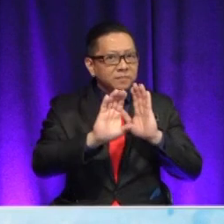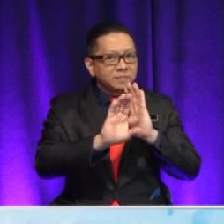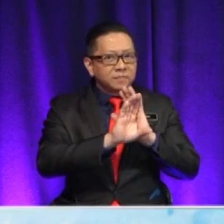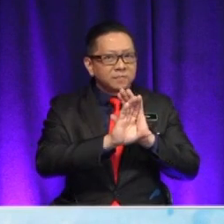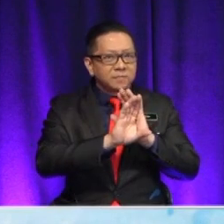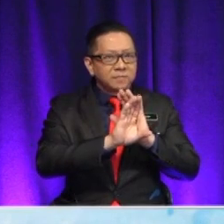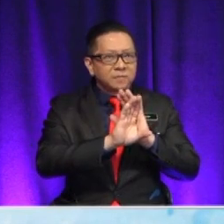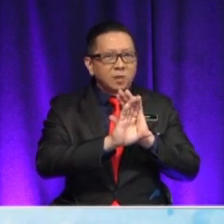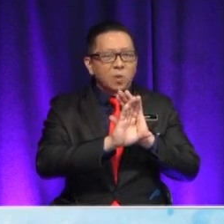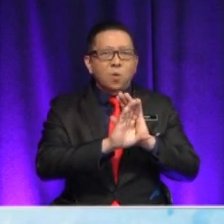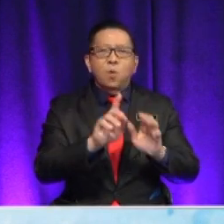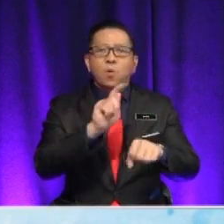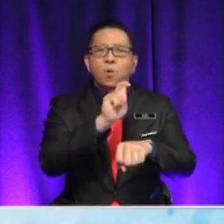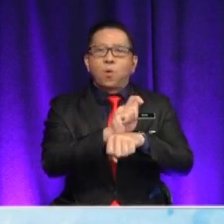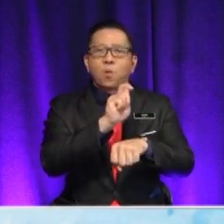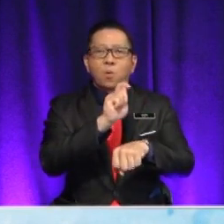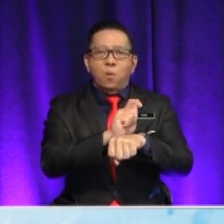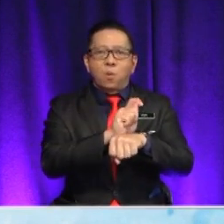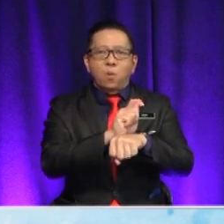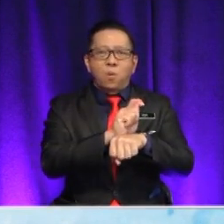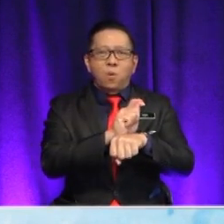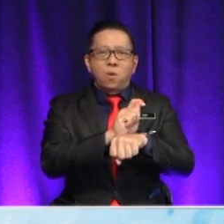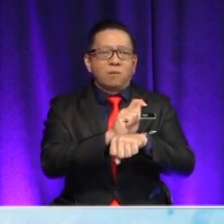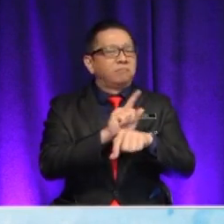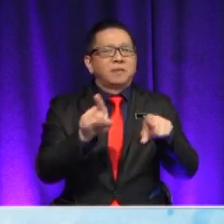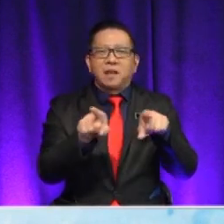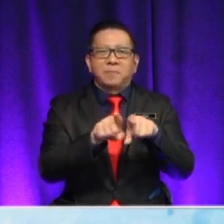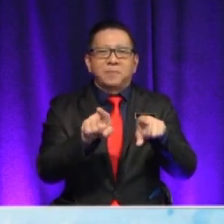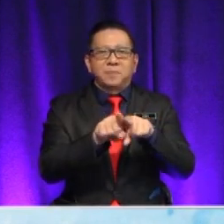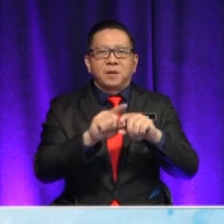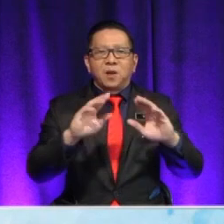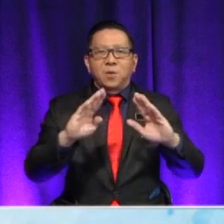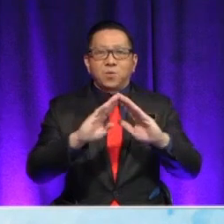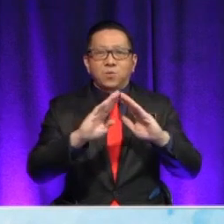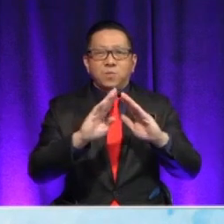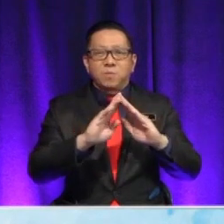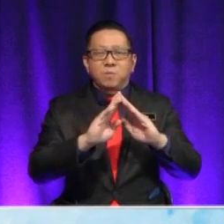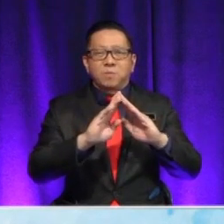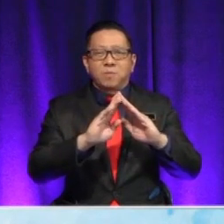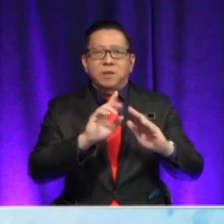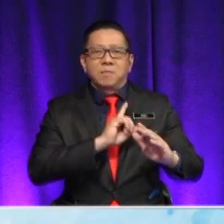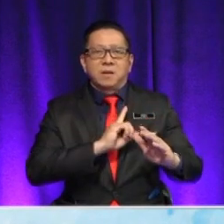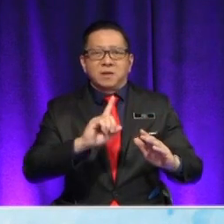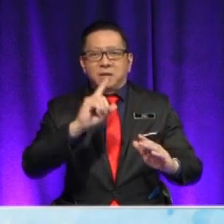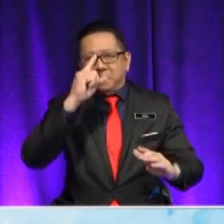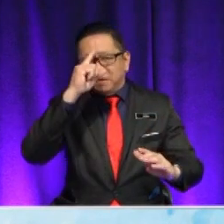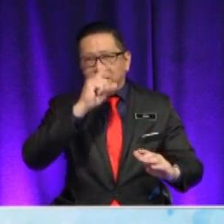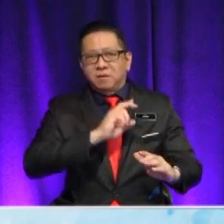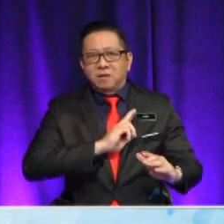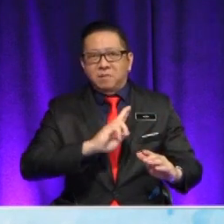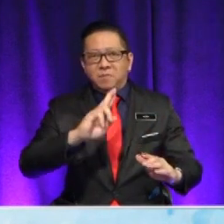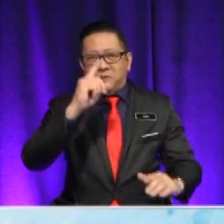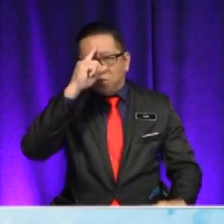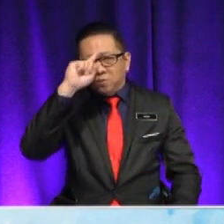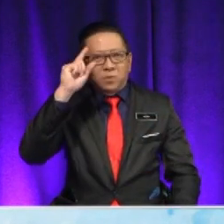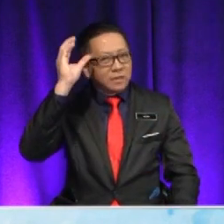Tokong. Okey, gambar tokong. Okey, juga merupakan rumah ibadat. Okey, jadi kita mengetahui bahawa